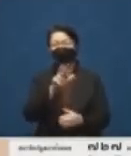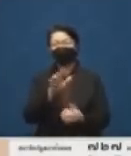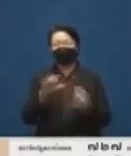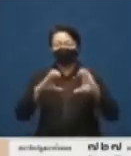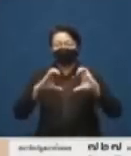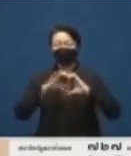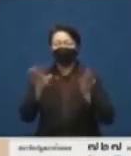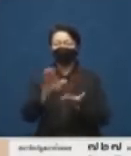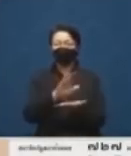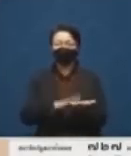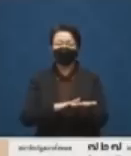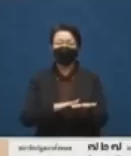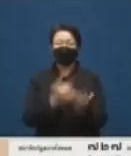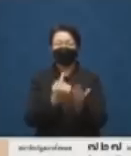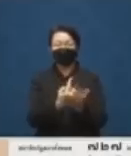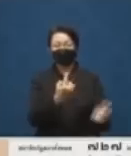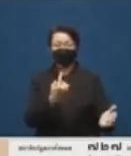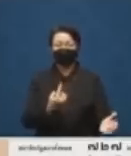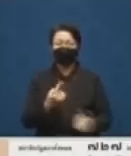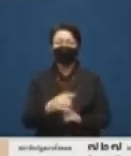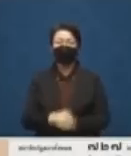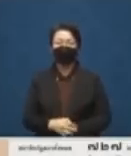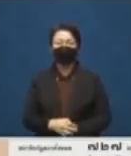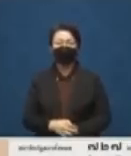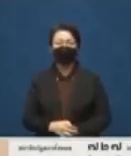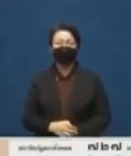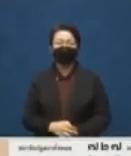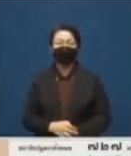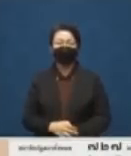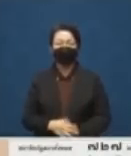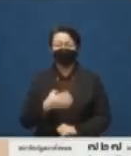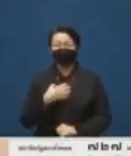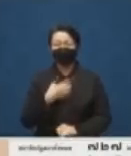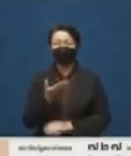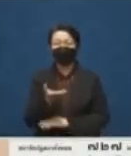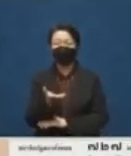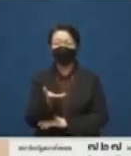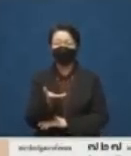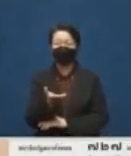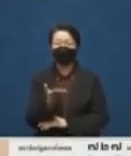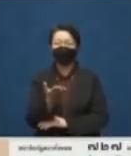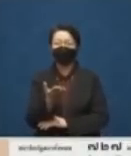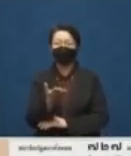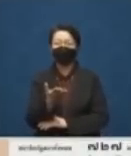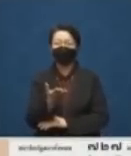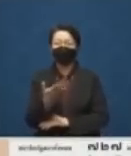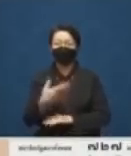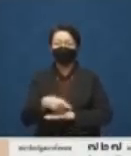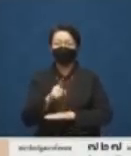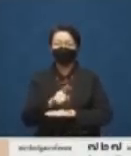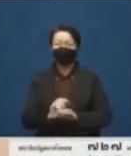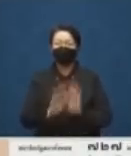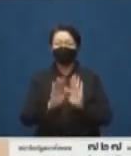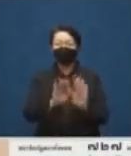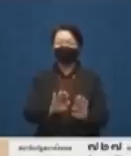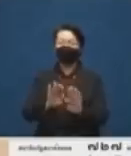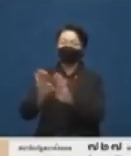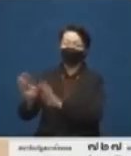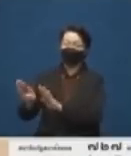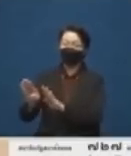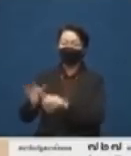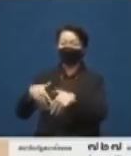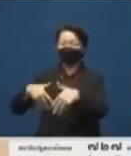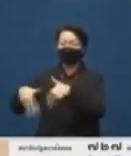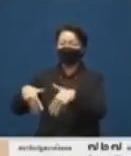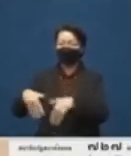าเลยคือจริงๆสัปปายะสภาสถานนี่ก็ควรจะศักดิ์สิทธิ์อยู่แล้วนะ ใช่ สถานที่น่ะศักดิ์สิทธิ์บทบาทอำนาจหน้าที่น่ะศัก